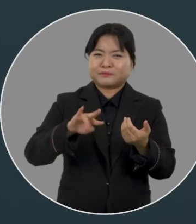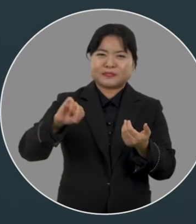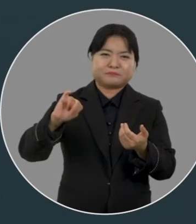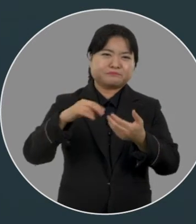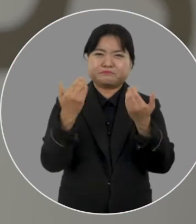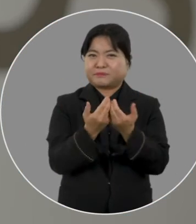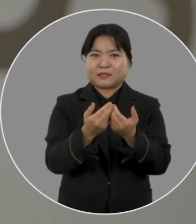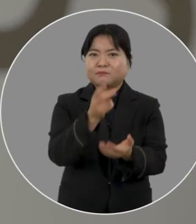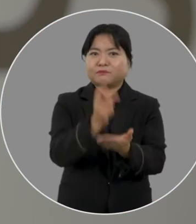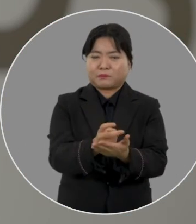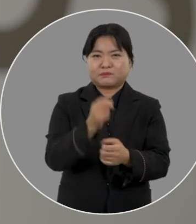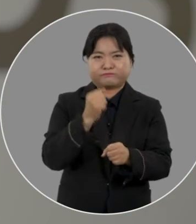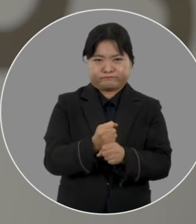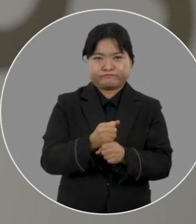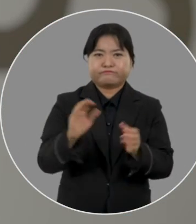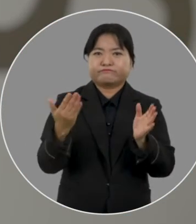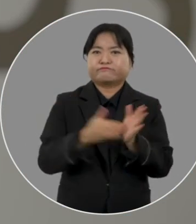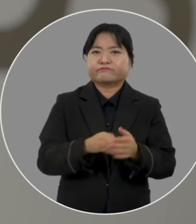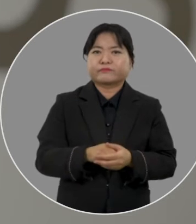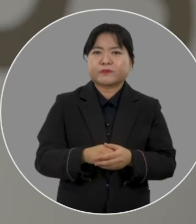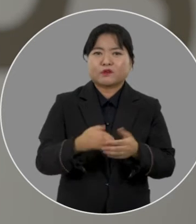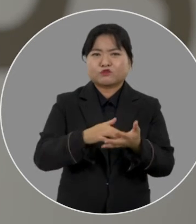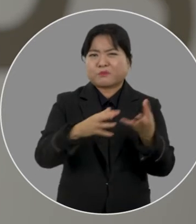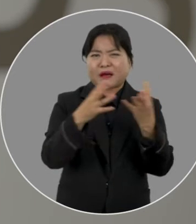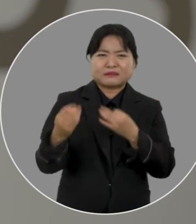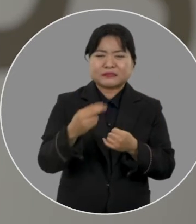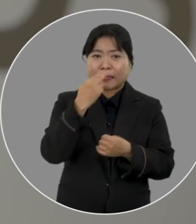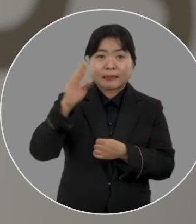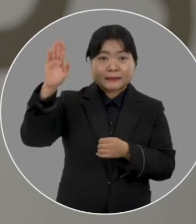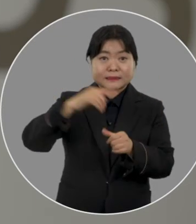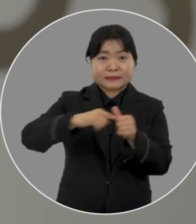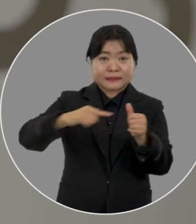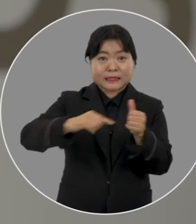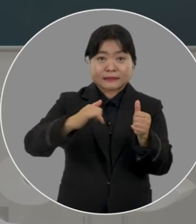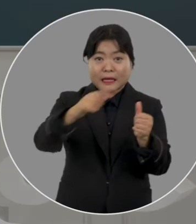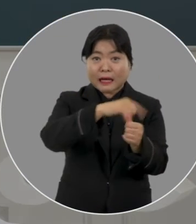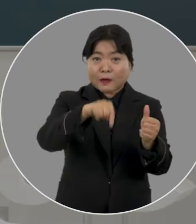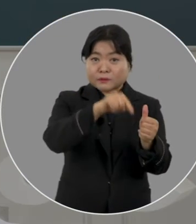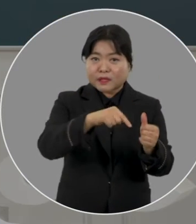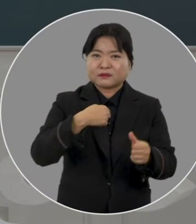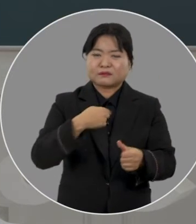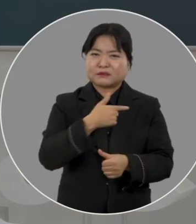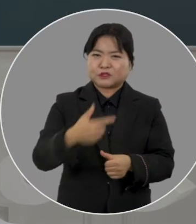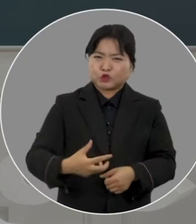됐었죠. 수많은 나치 희생자들 가운데 저한테 너무 큰 충격으로